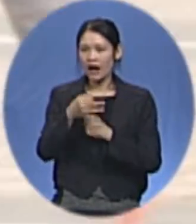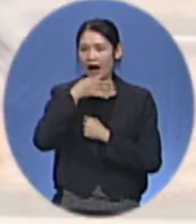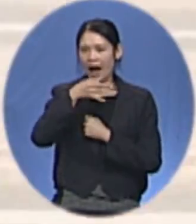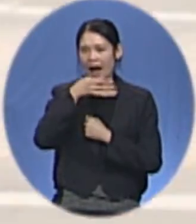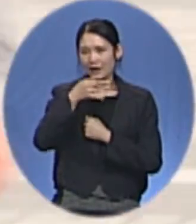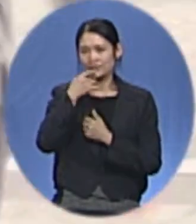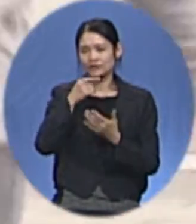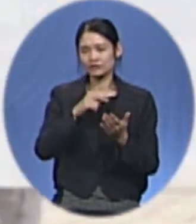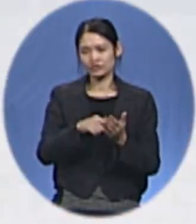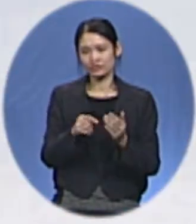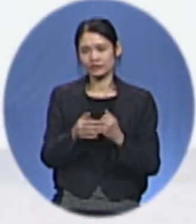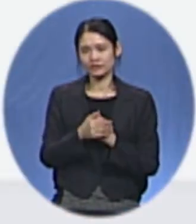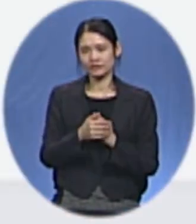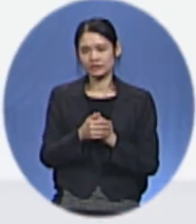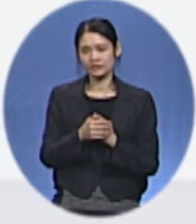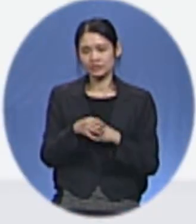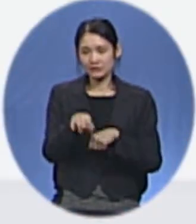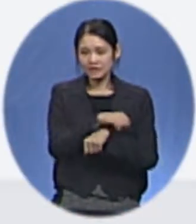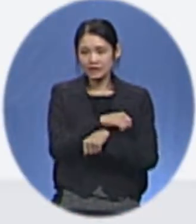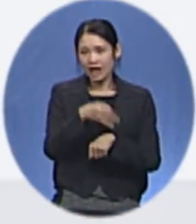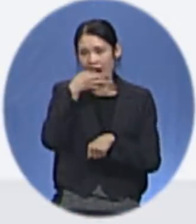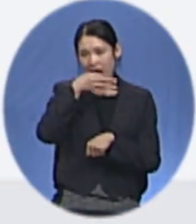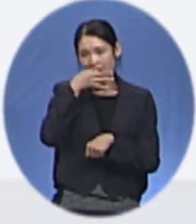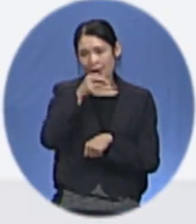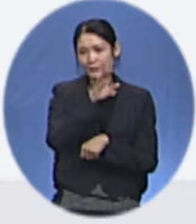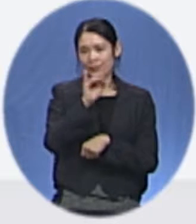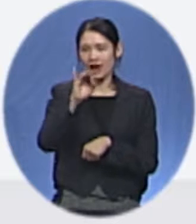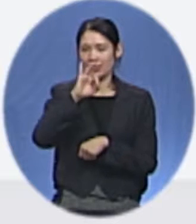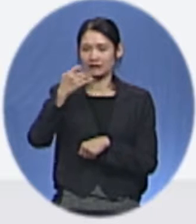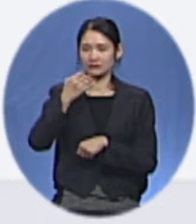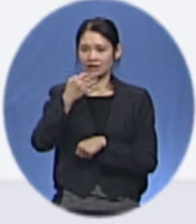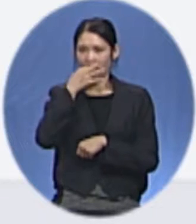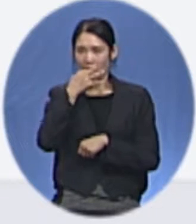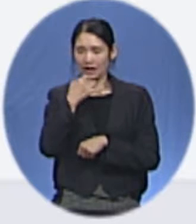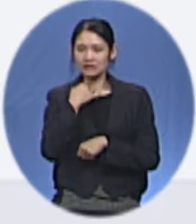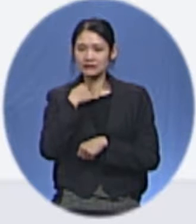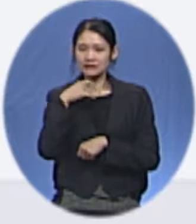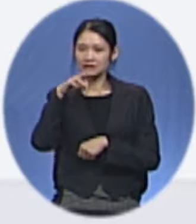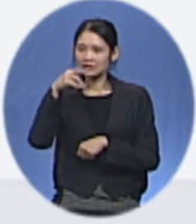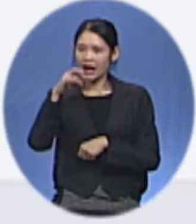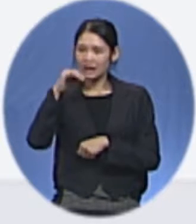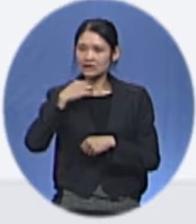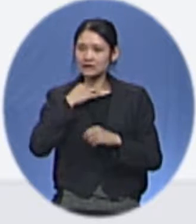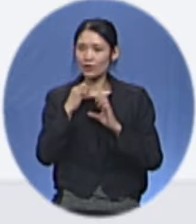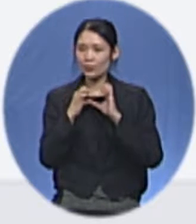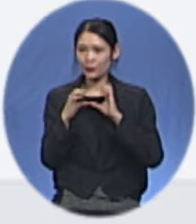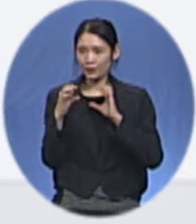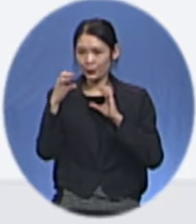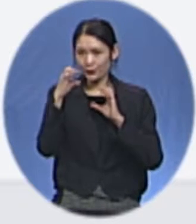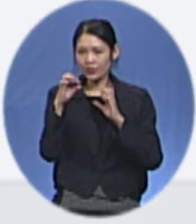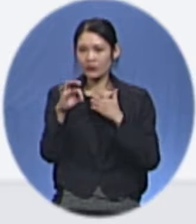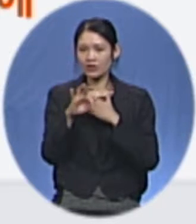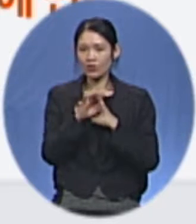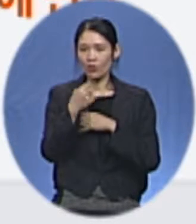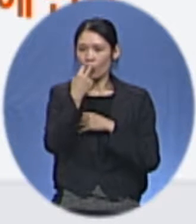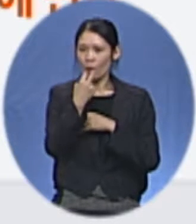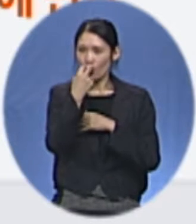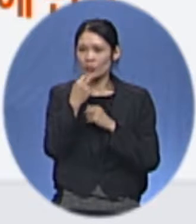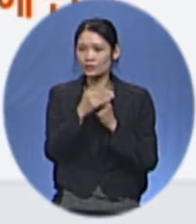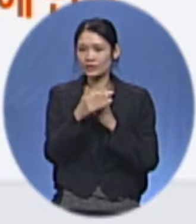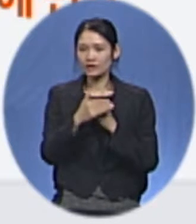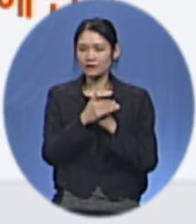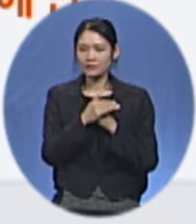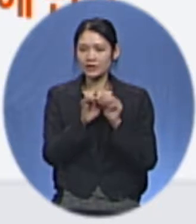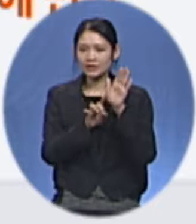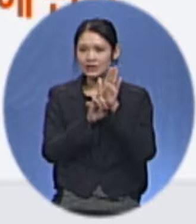겁니다. 특히 감기 바이러스 감염이 이루어지는 상기도, 즉 기도 윗부분은 호흡기라는 특성상 기온 변화에